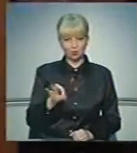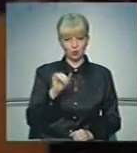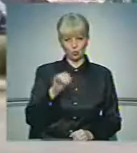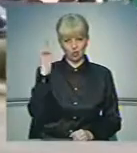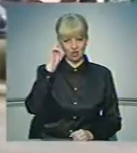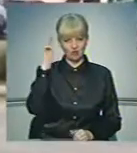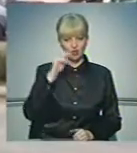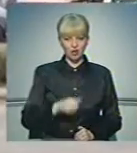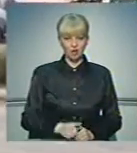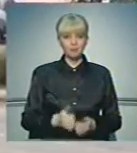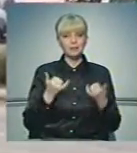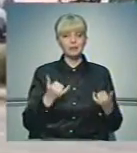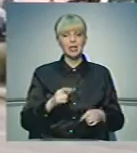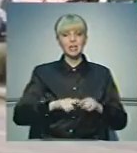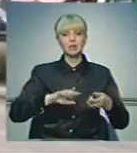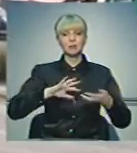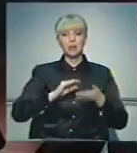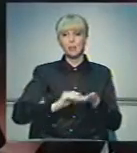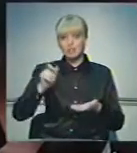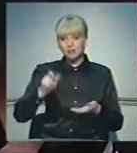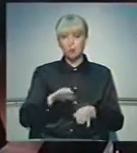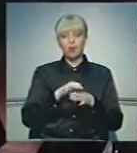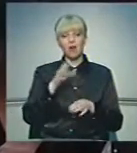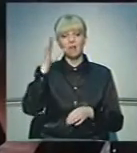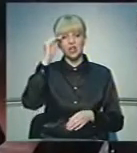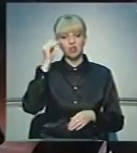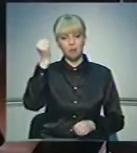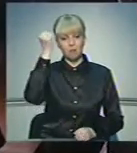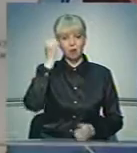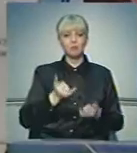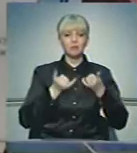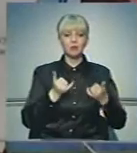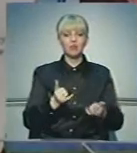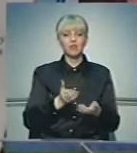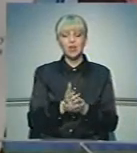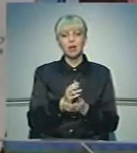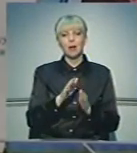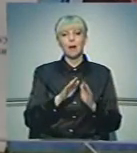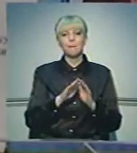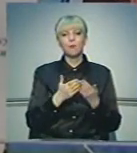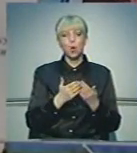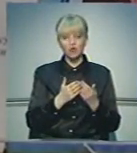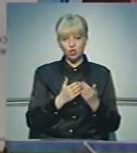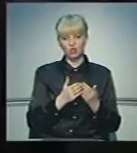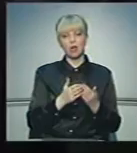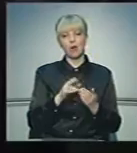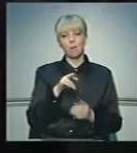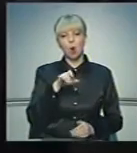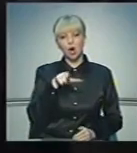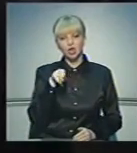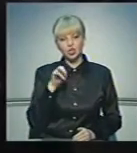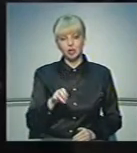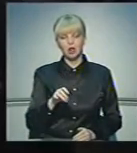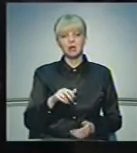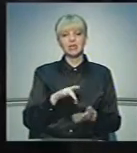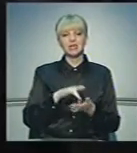навчання. Нині у рідному селі письменника провели вечір пам'яті, приурочений виходу біобібліографічного показчика. У Центральному